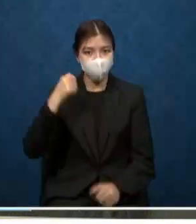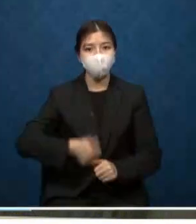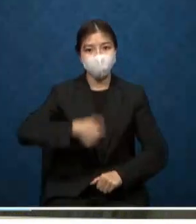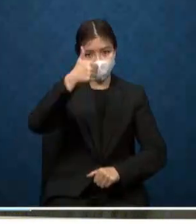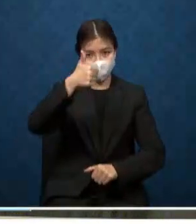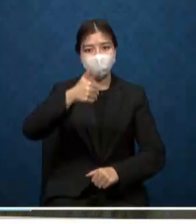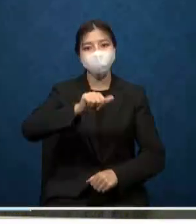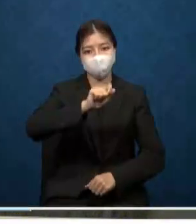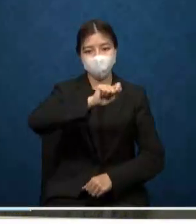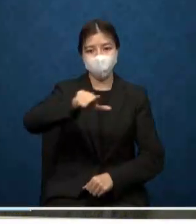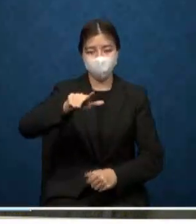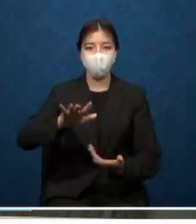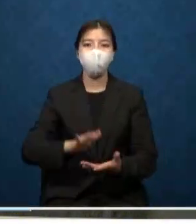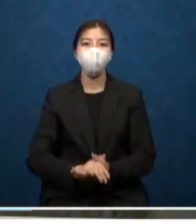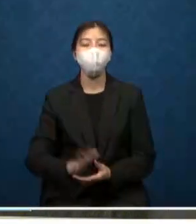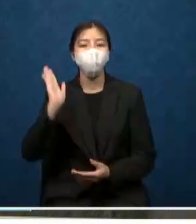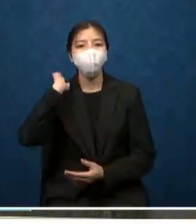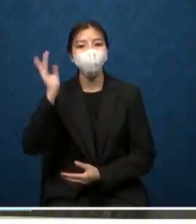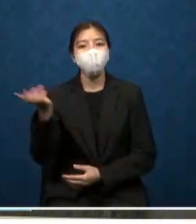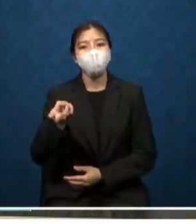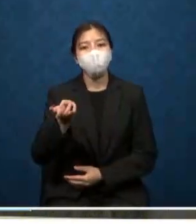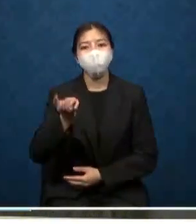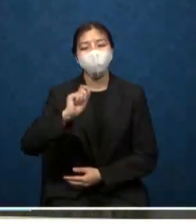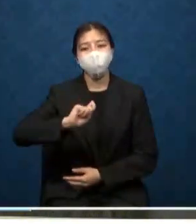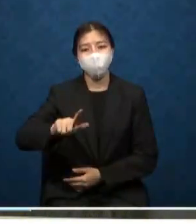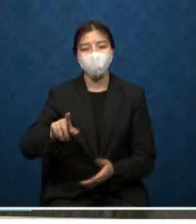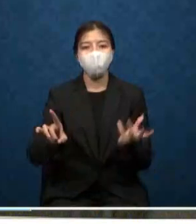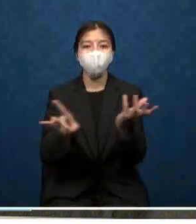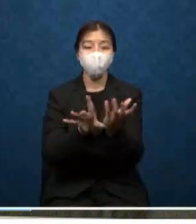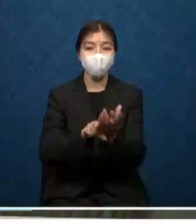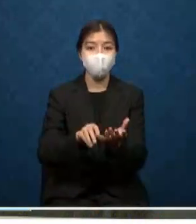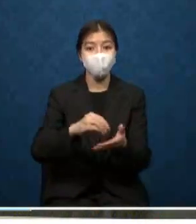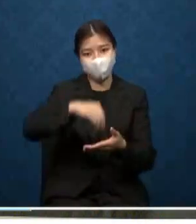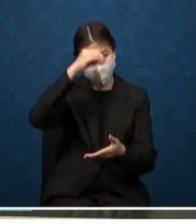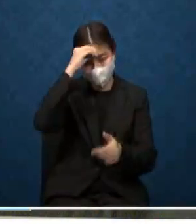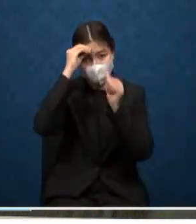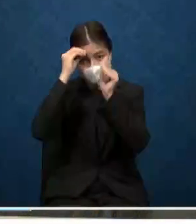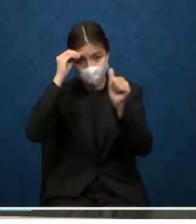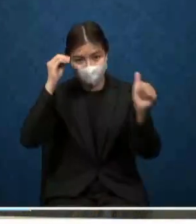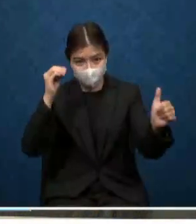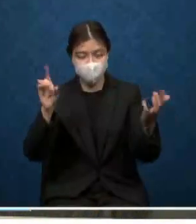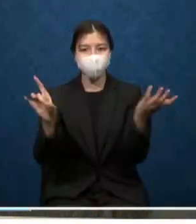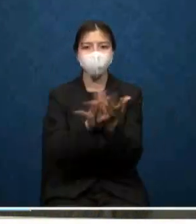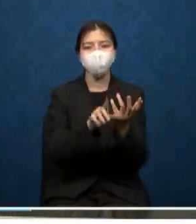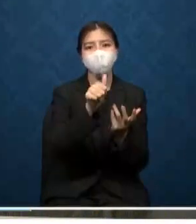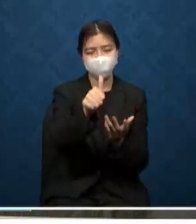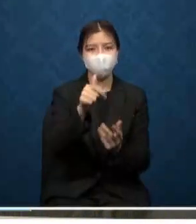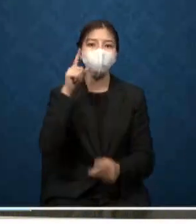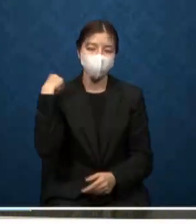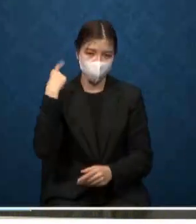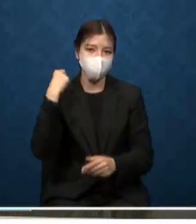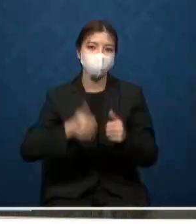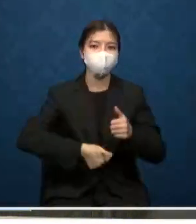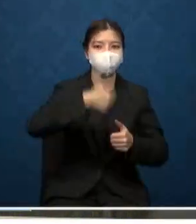ำดับจำนวนคนที่ได้รับการศึกษาที่มีคุณภาพเป็นเพศหญิงกำลังมากขึ้นในทุกประเทศในอนา